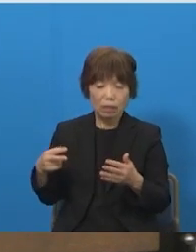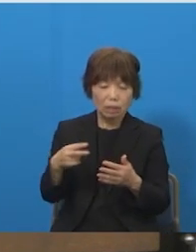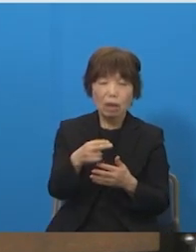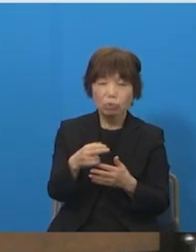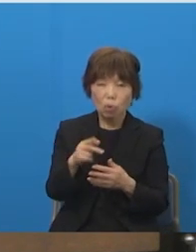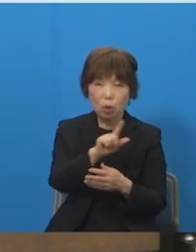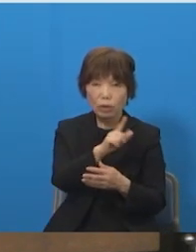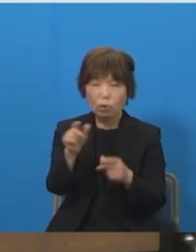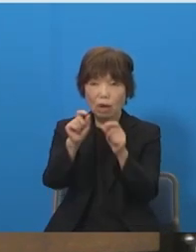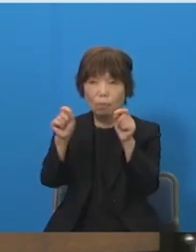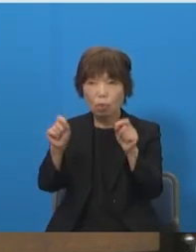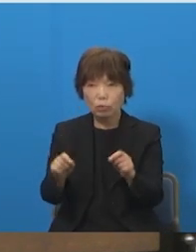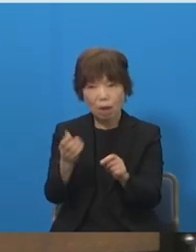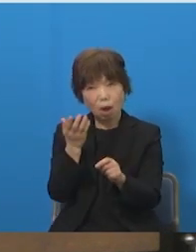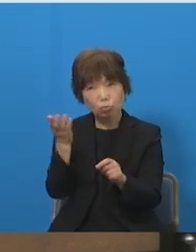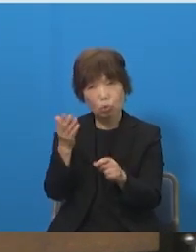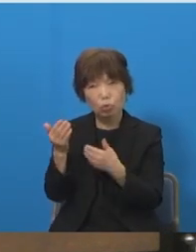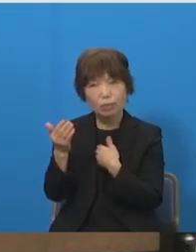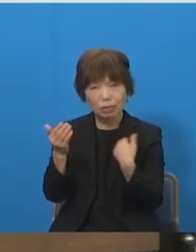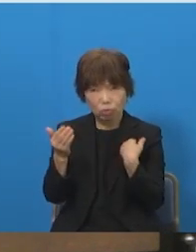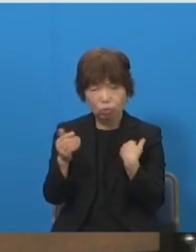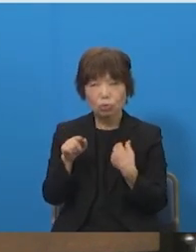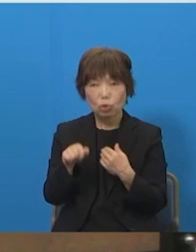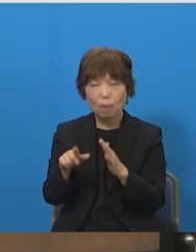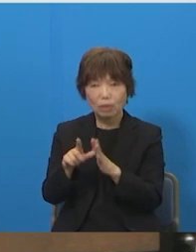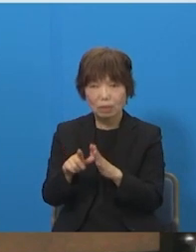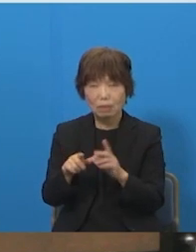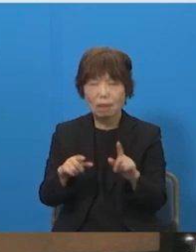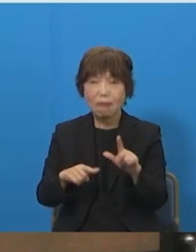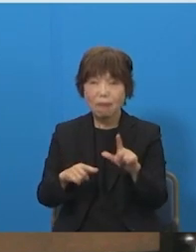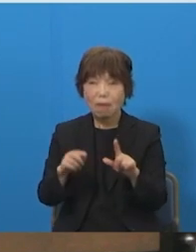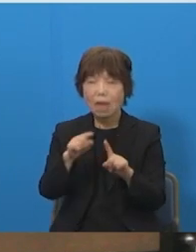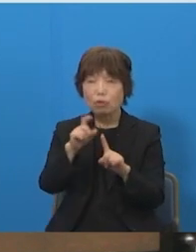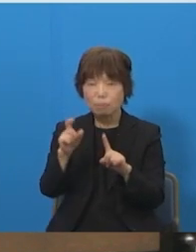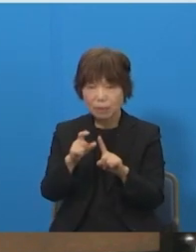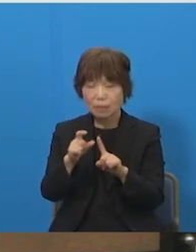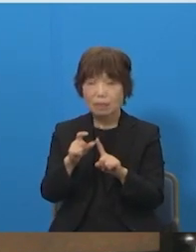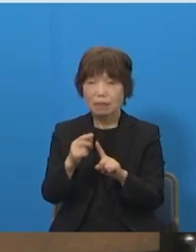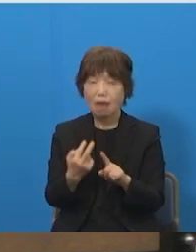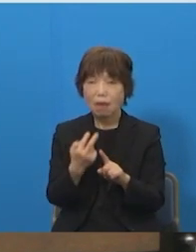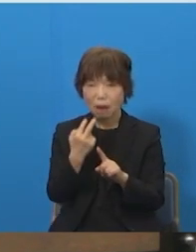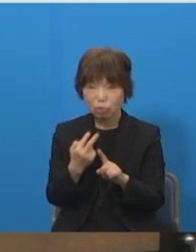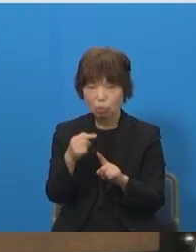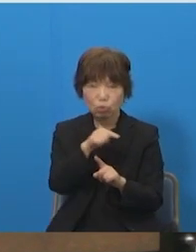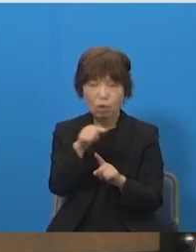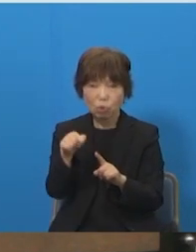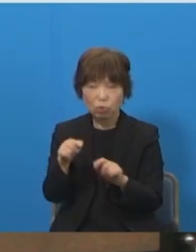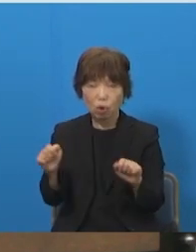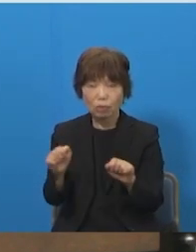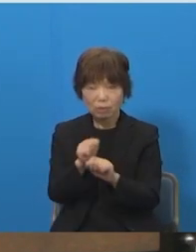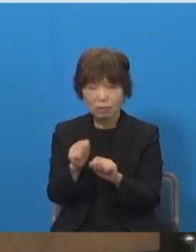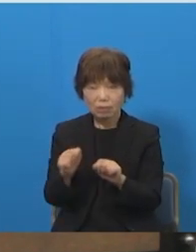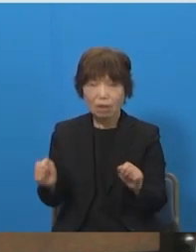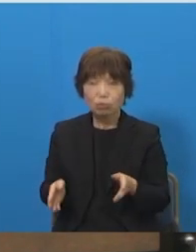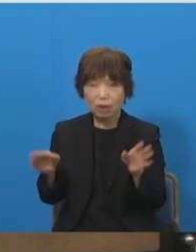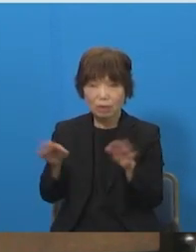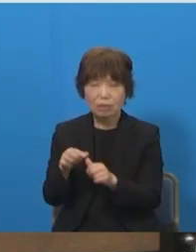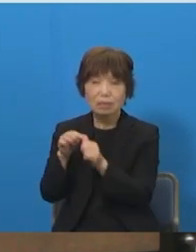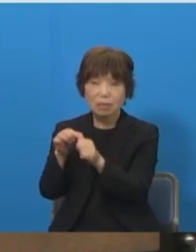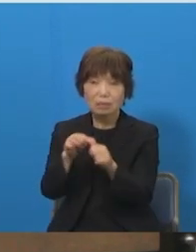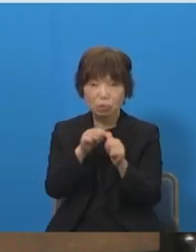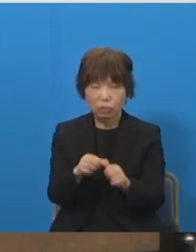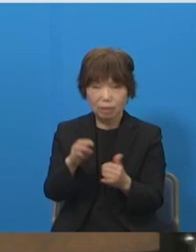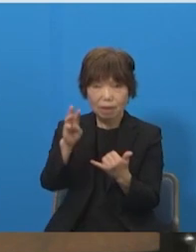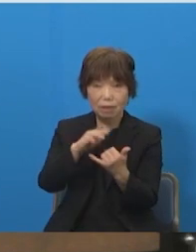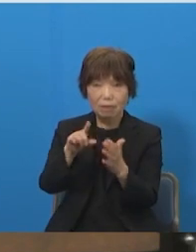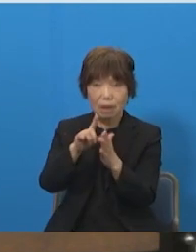こることが想定されます。そこで、LP ガス災害バルクを各体育館に設置し、災害時に活用してはいかが